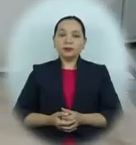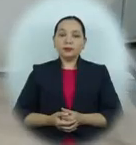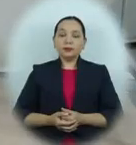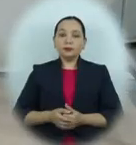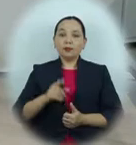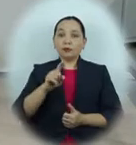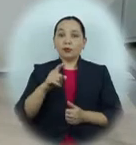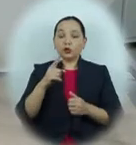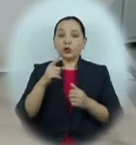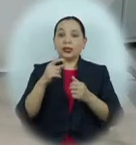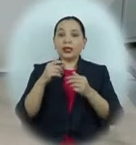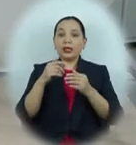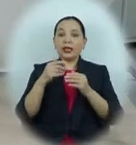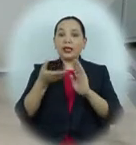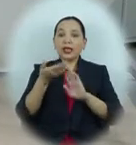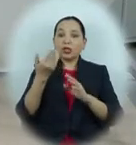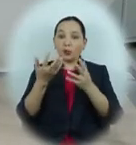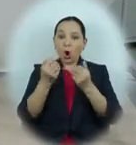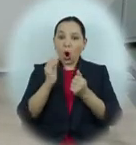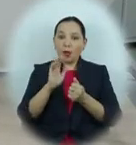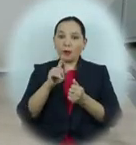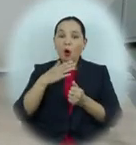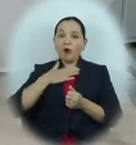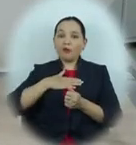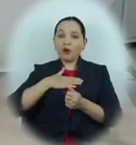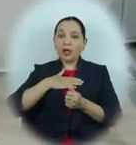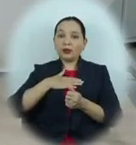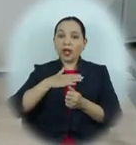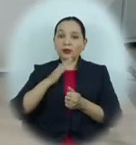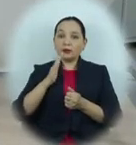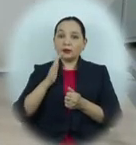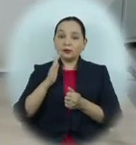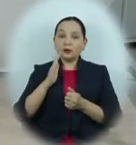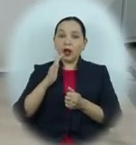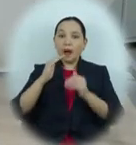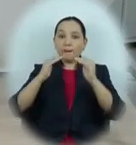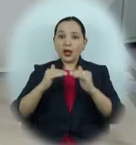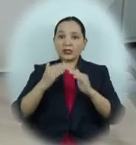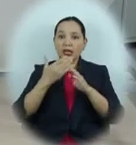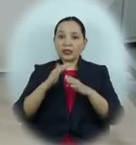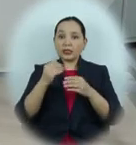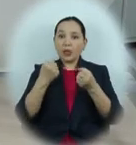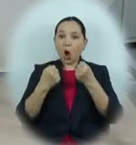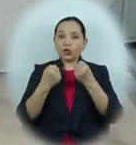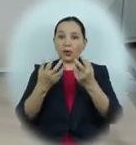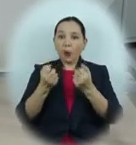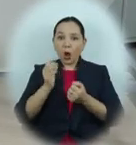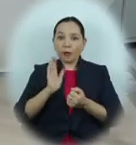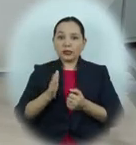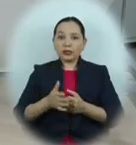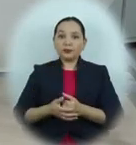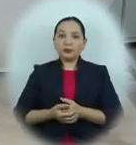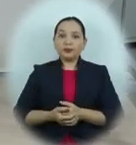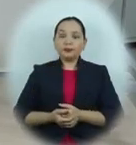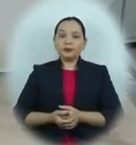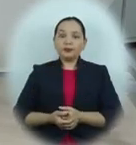metalni joyini yechib olib, bu vannani pastki qismiga qotirib olamiz.